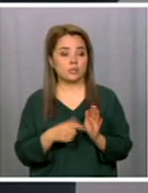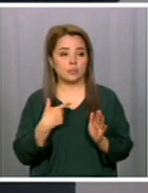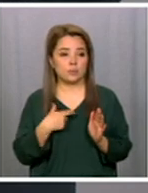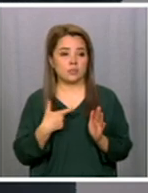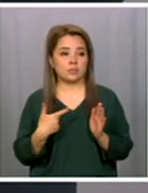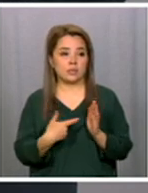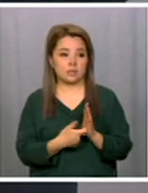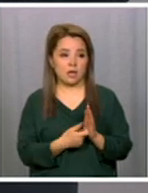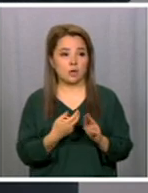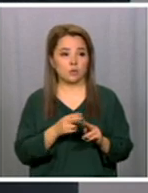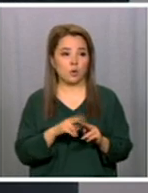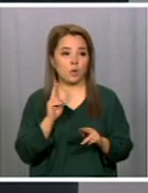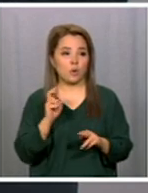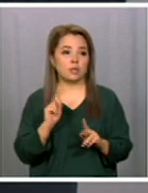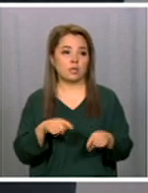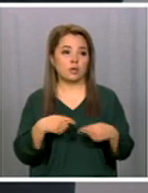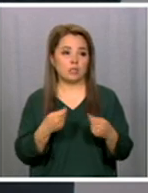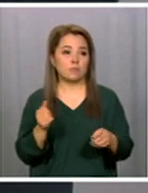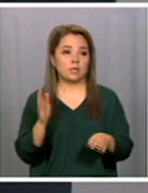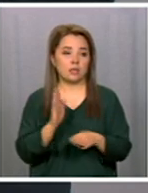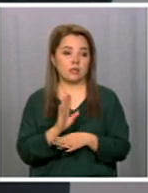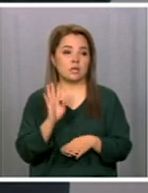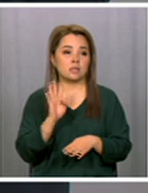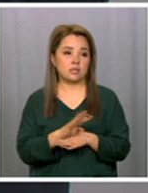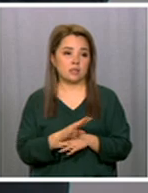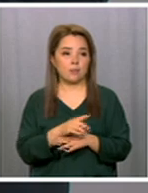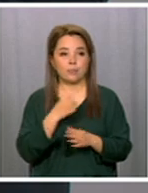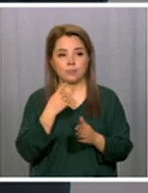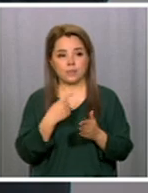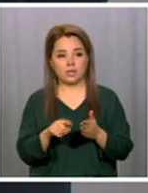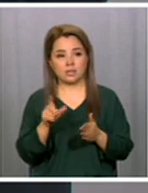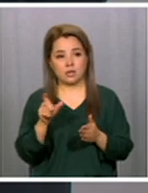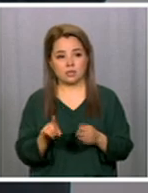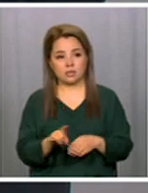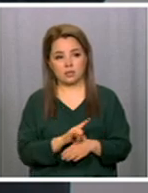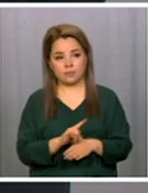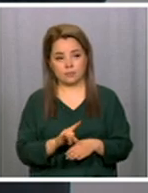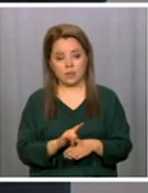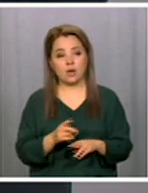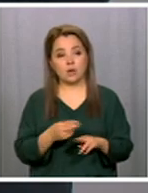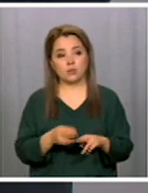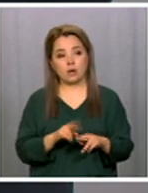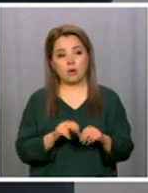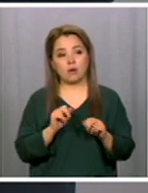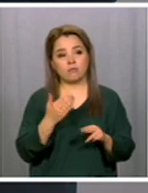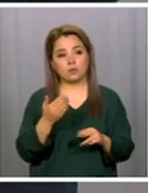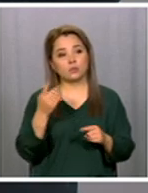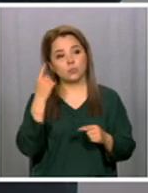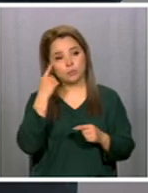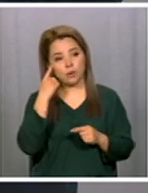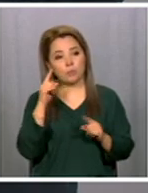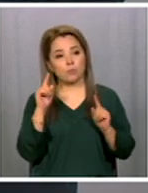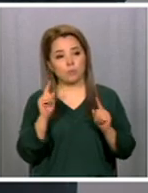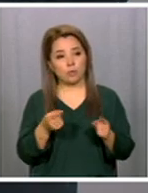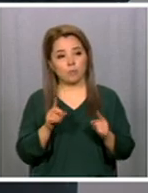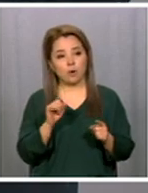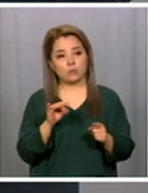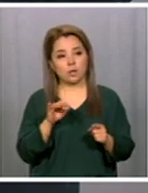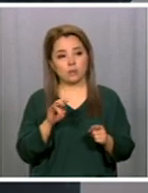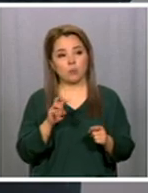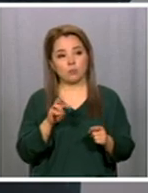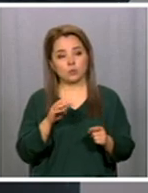Кто отдает приказ расстрелять предателя? Как вы думаете, почему Бауржан